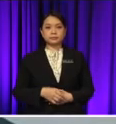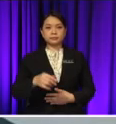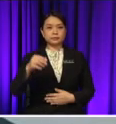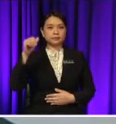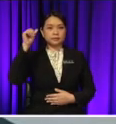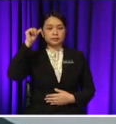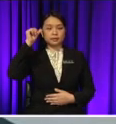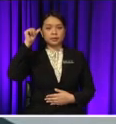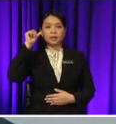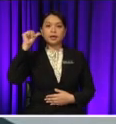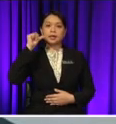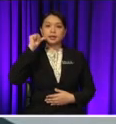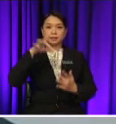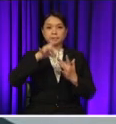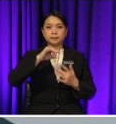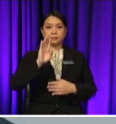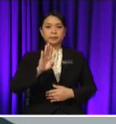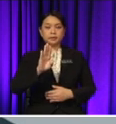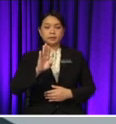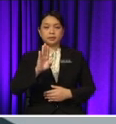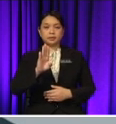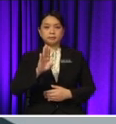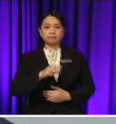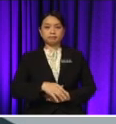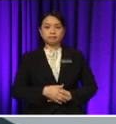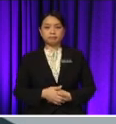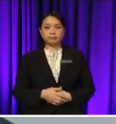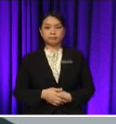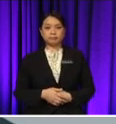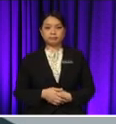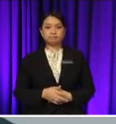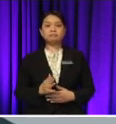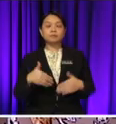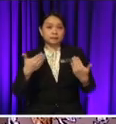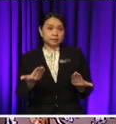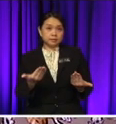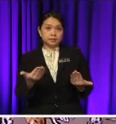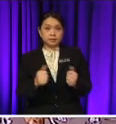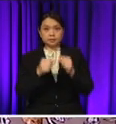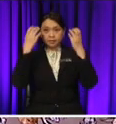tidak dibenarkan membawa Ambilen Baik terima kasih Ain Bagaimana